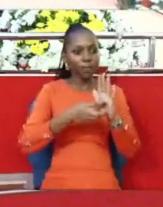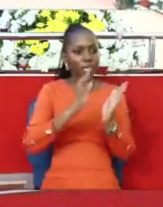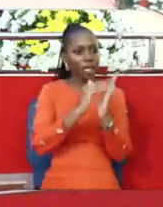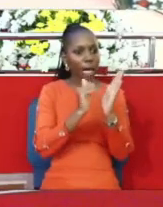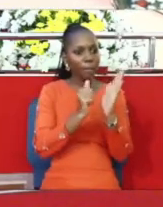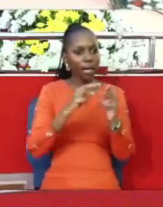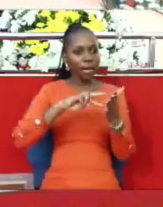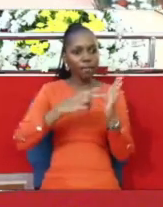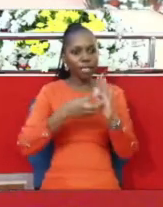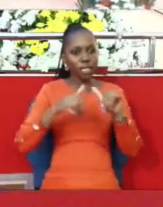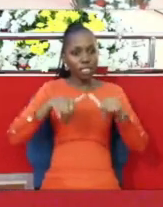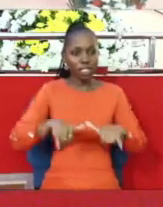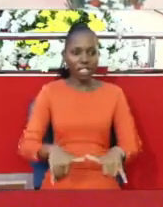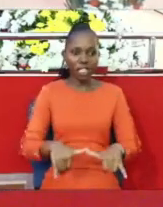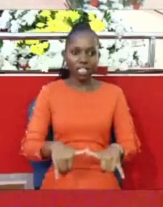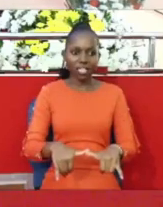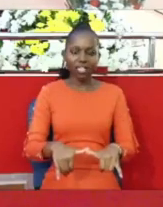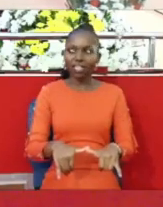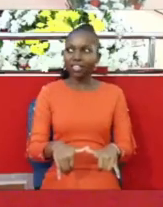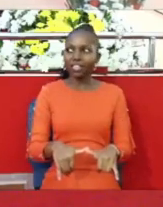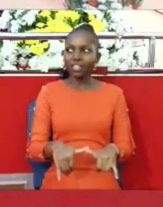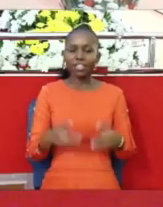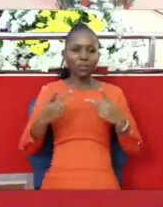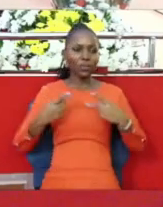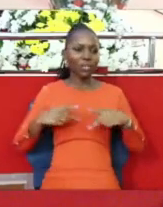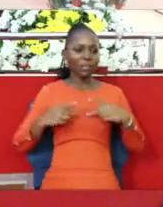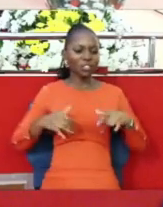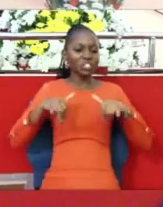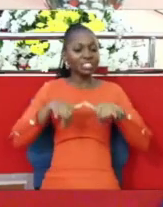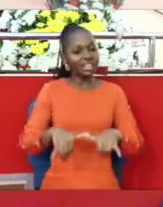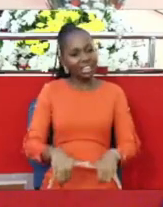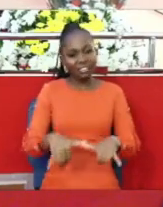Alikataa kutoka upesi. Alikaa hapo kuja haraka.